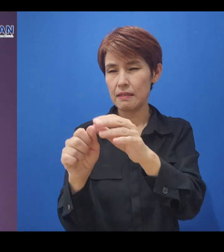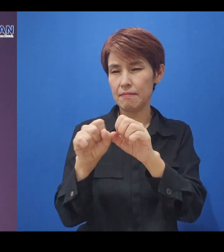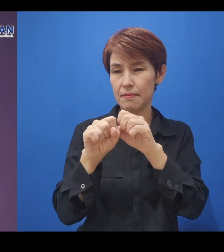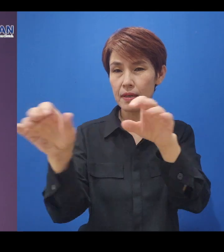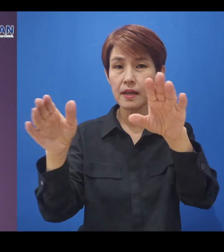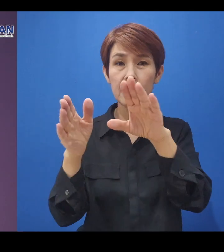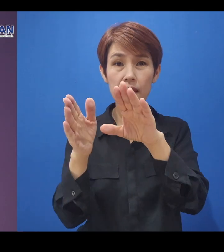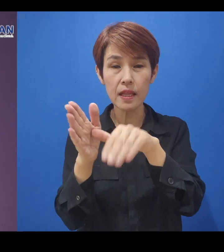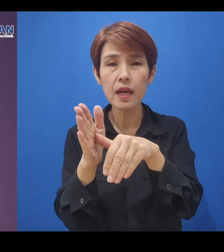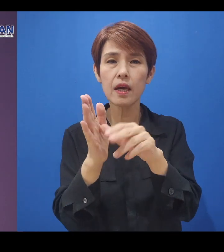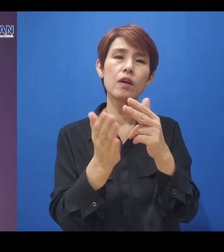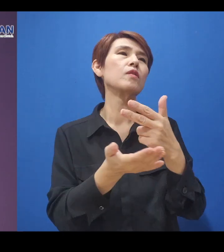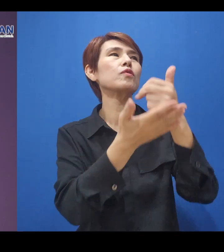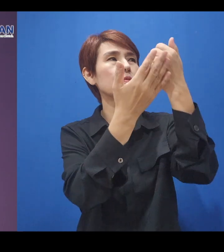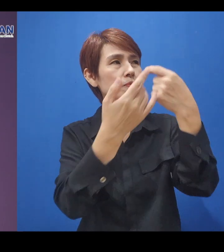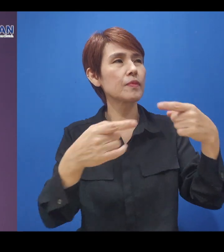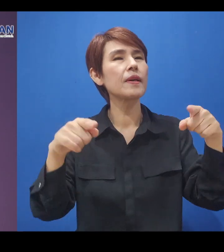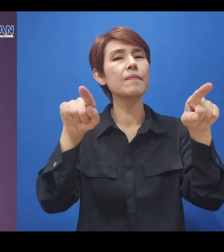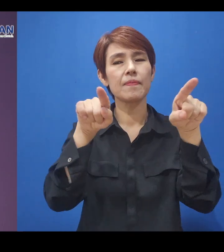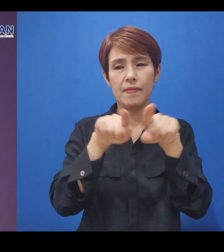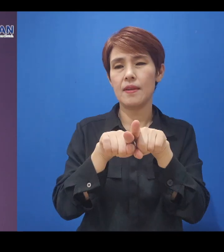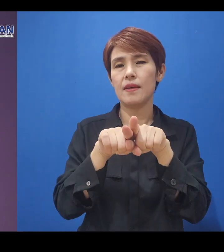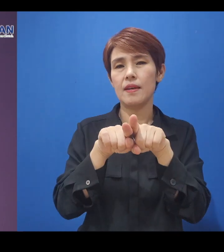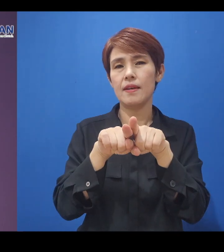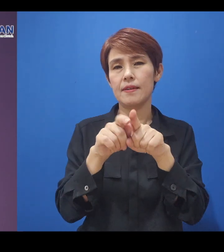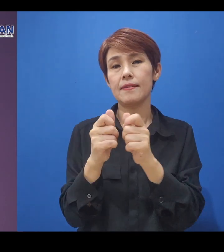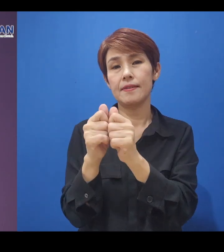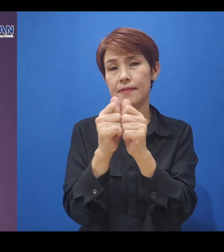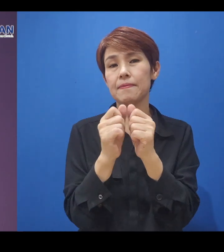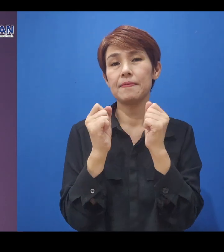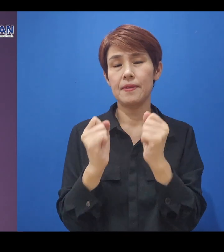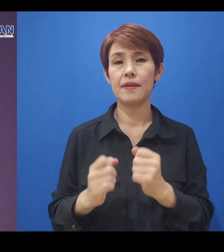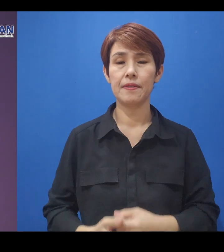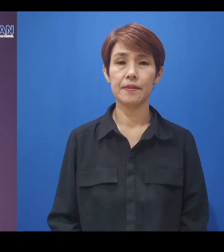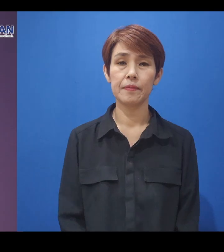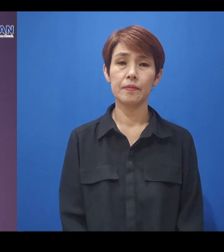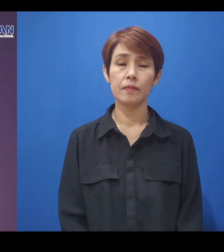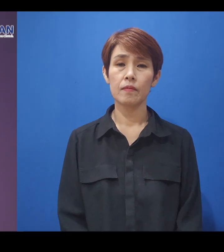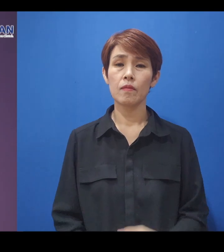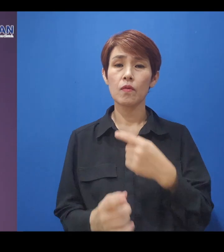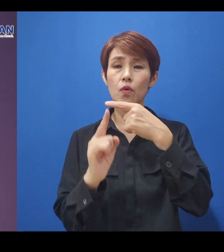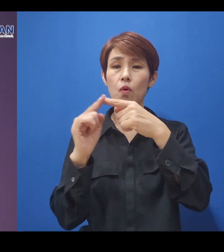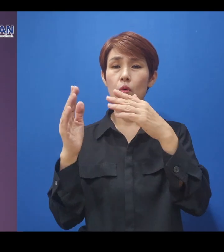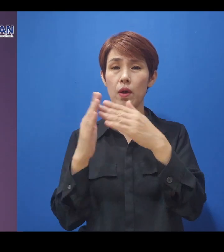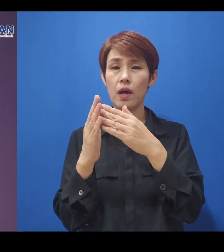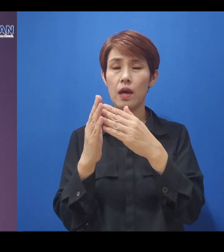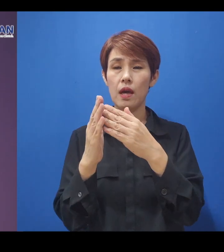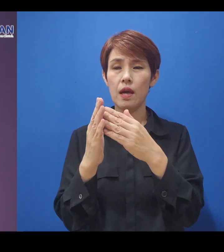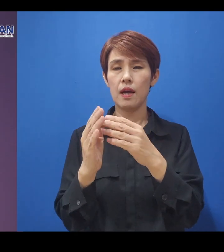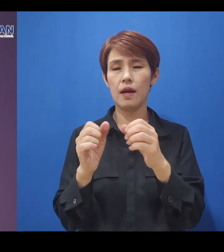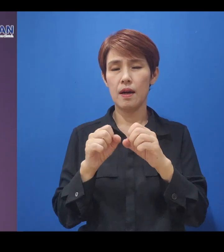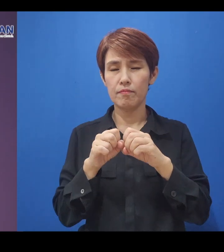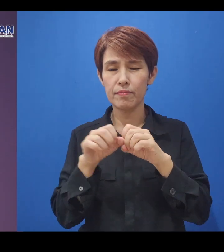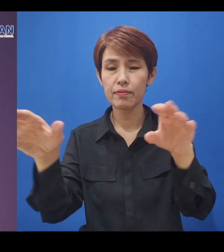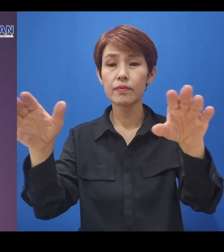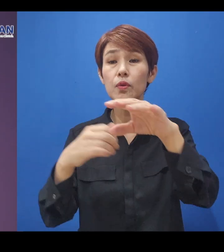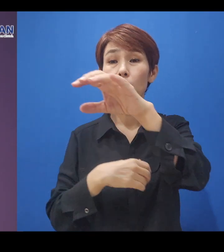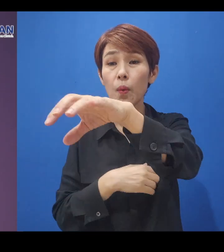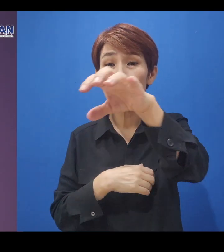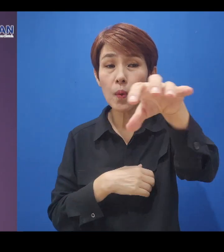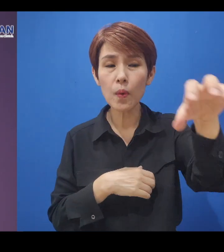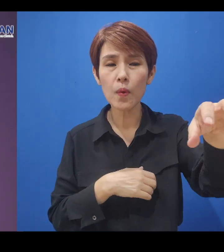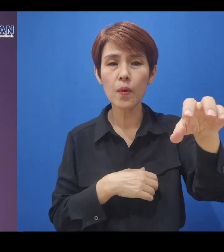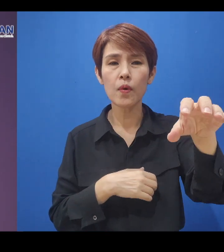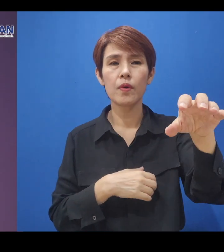함께 깨어지시고 흩어지셨습니다. 교회가 흩어진 자리에 주님 함께 가셔서 그들을